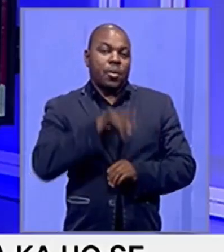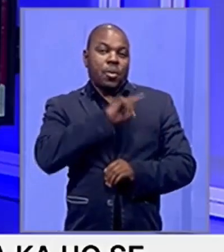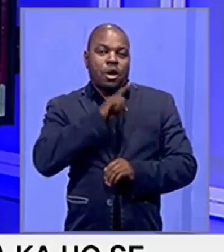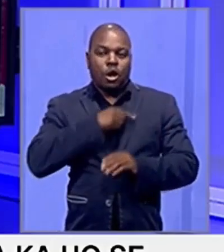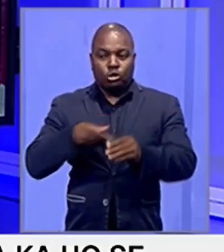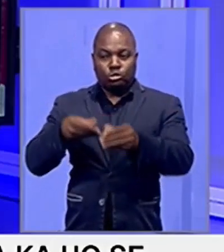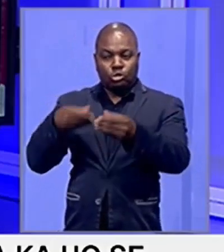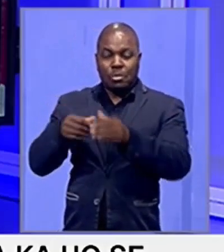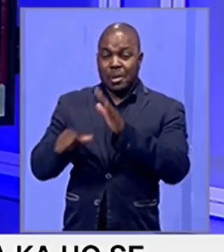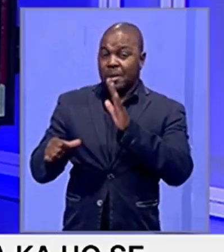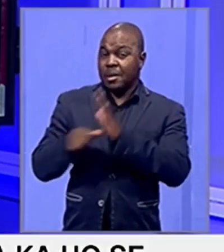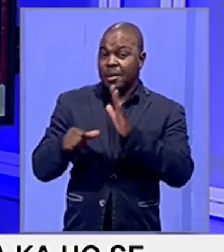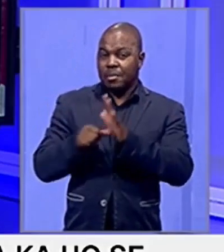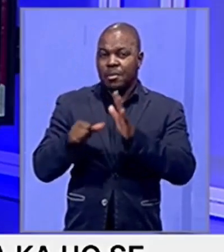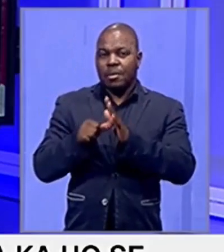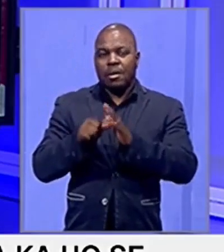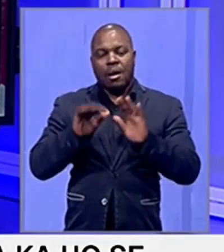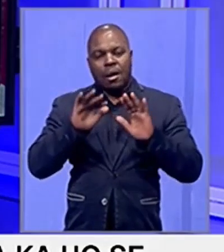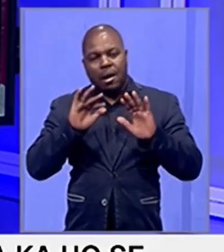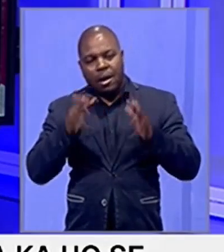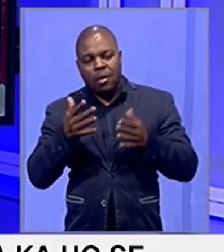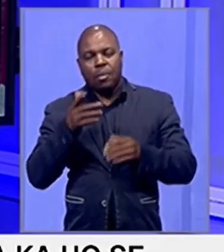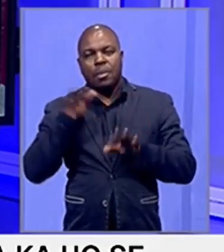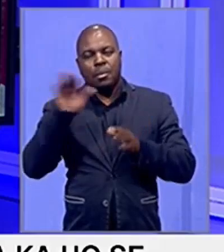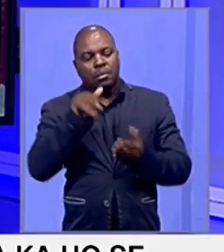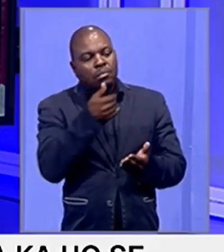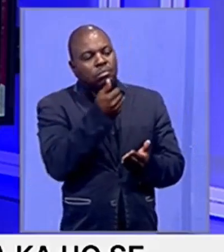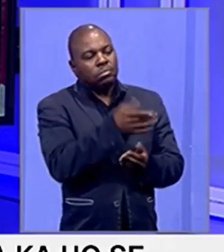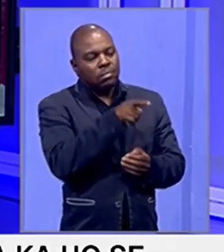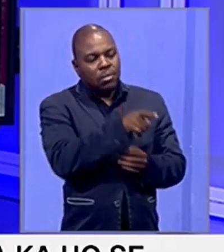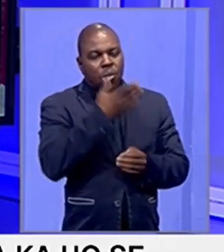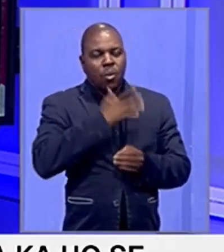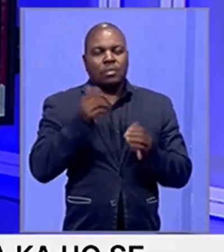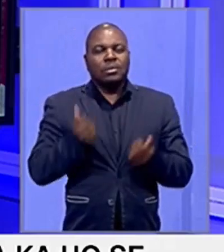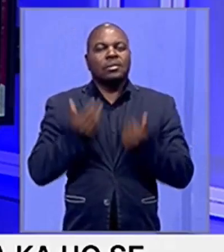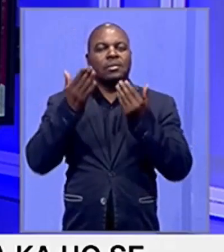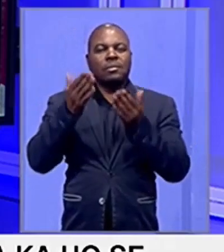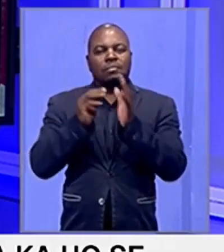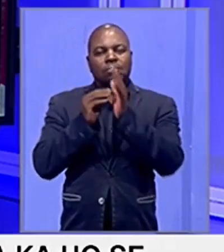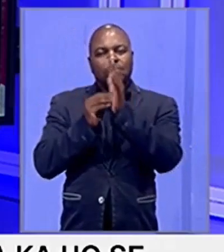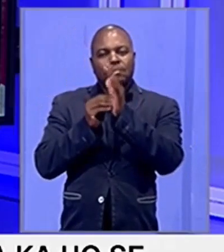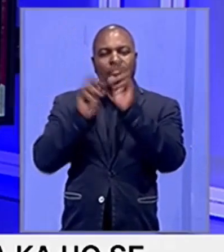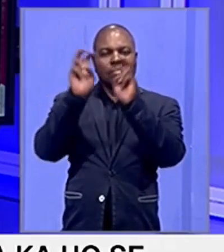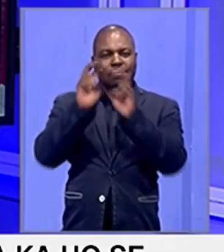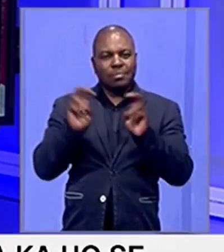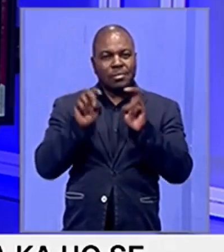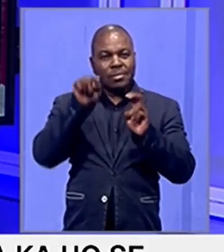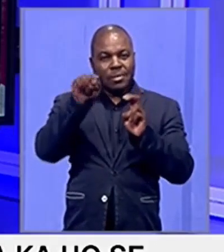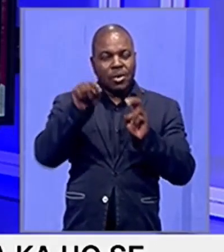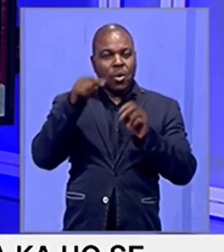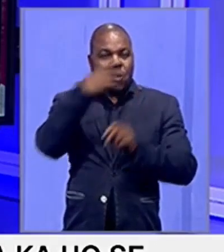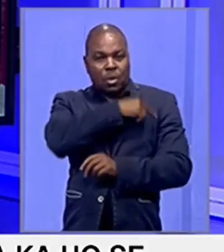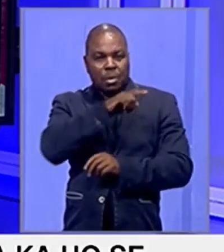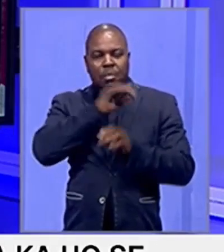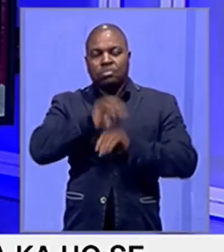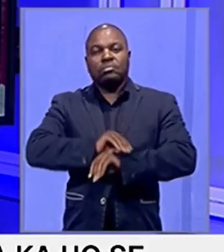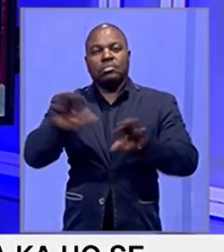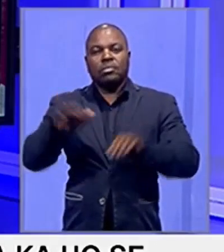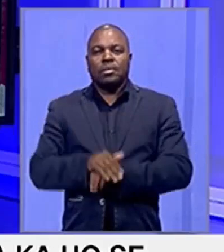ditokomane tse hlokolosi tsa mehato ya ho iketela ho fepela dipetlele ka mashala di nyenyepedisetswe setjhabeng. Mokgatlo o sa etseng phaello